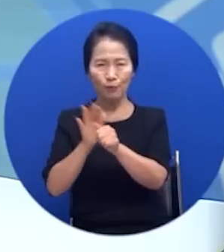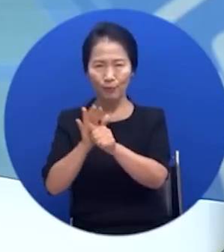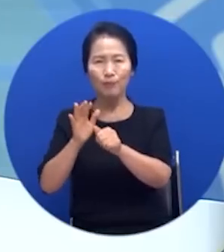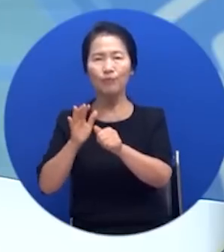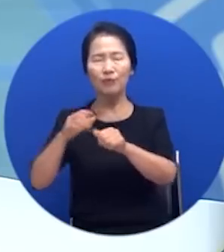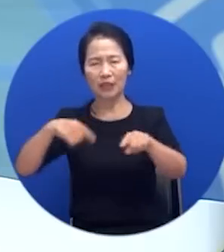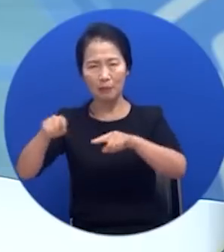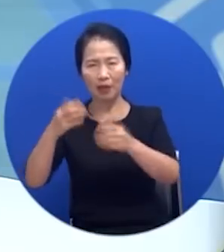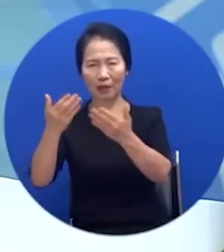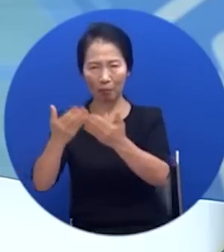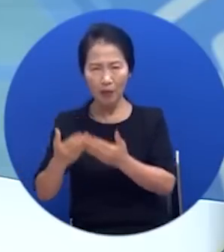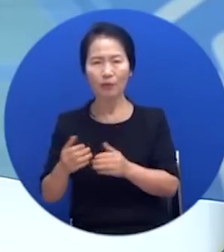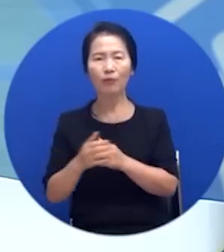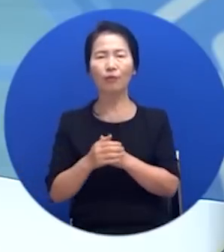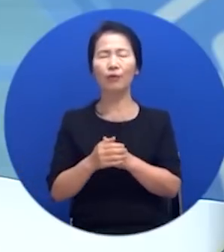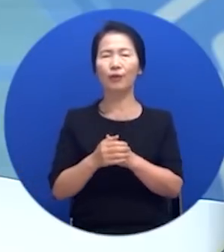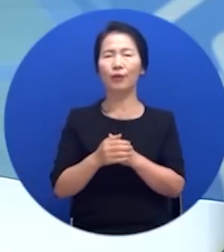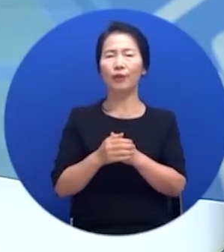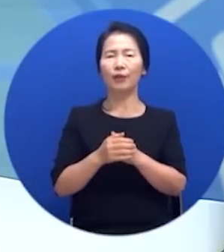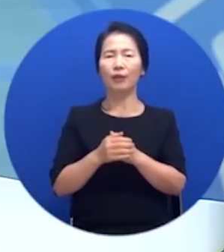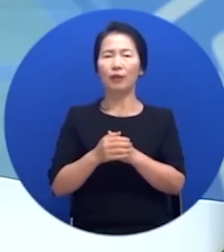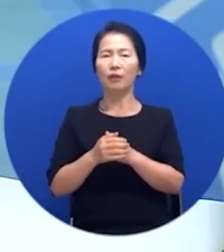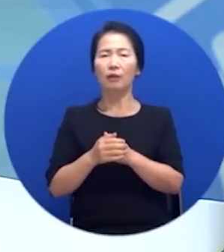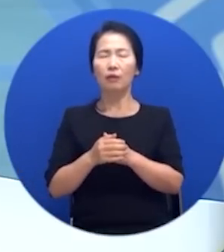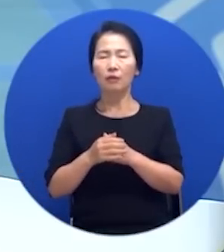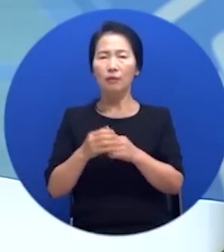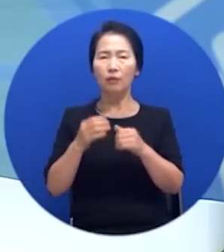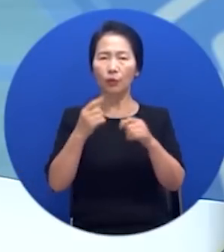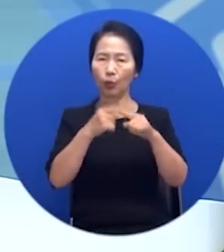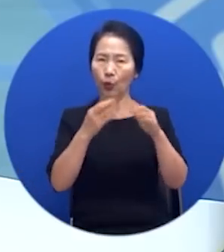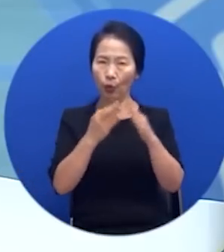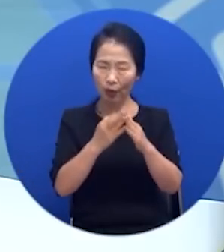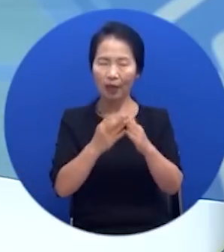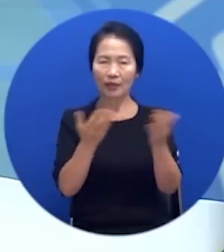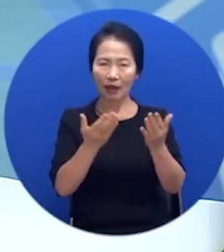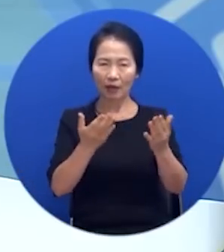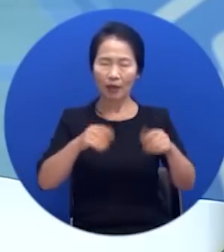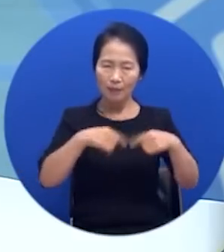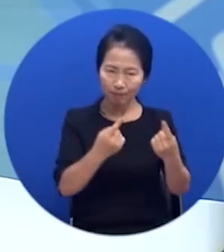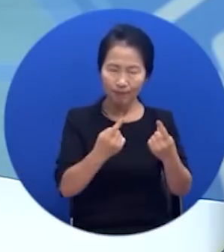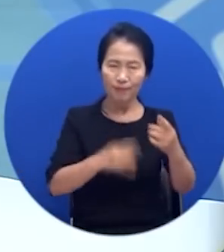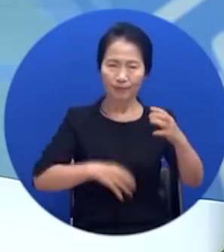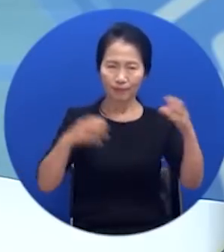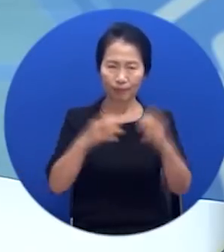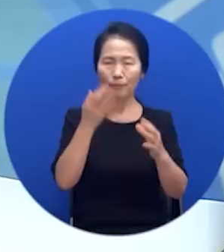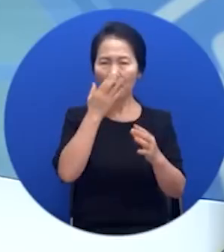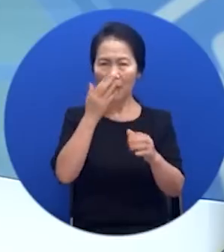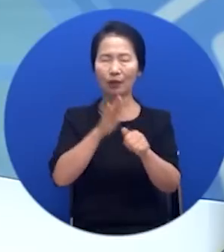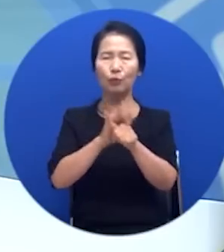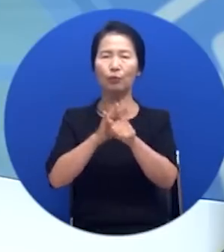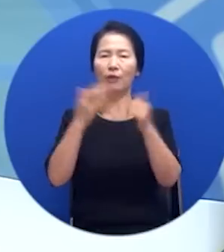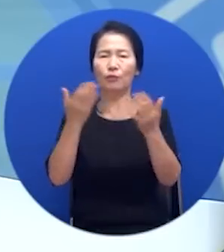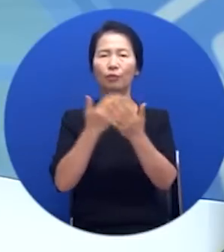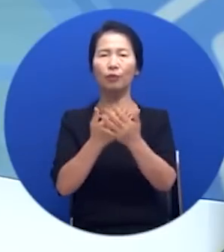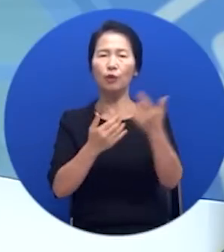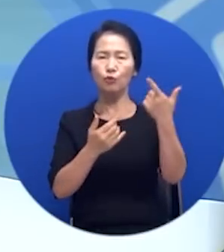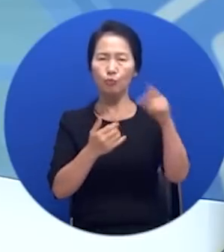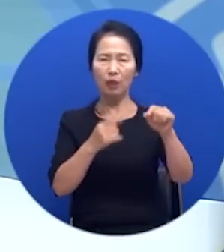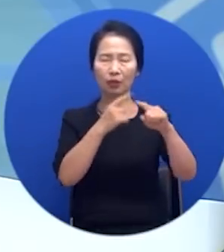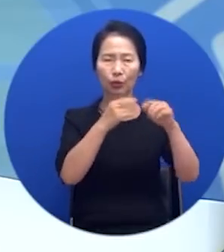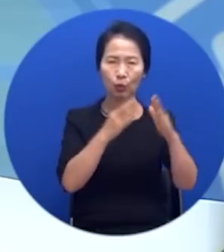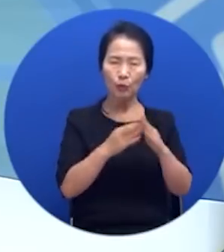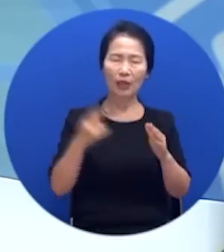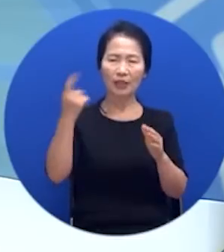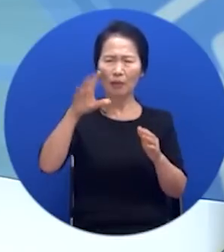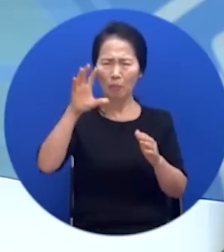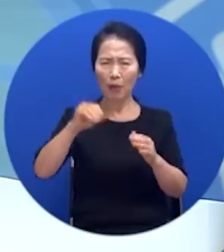교회를 통한 시대적 소명에 동역하는 자가 되게 하여 주시옵소서. 6만의 교회와 1000만의